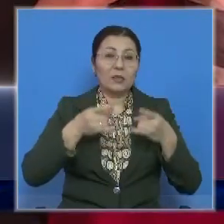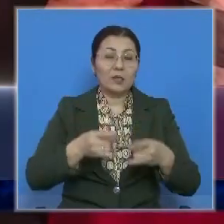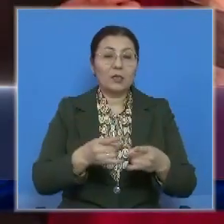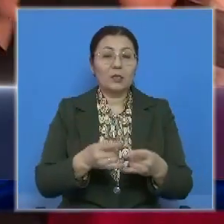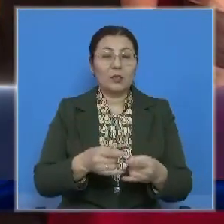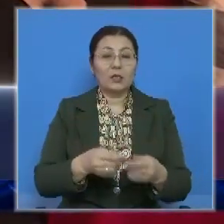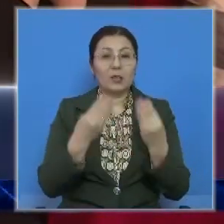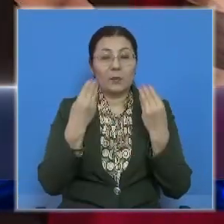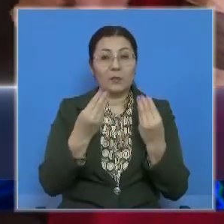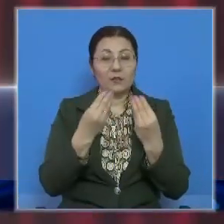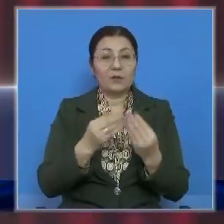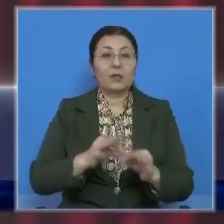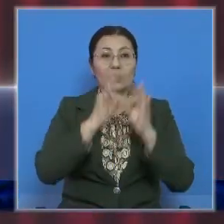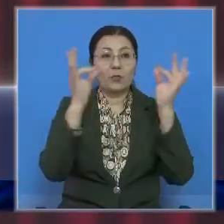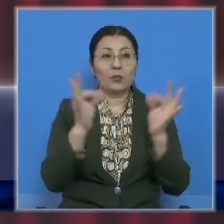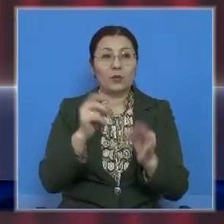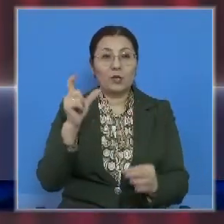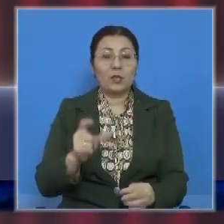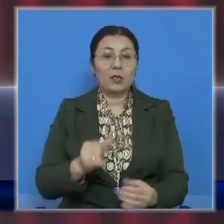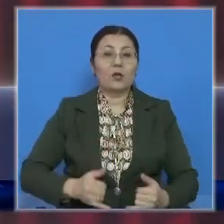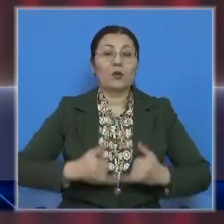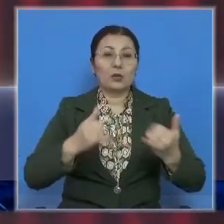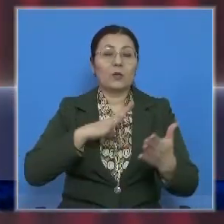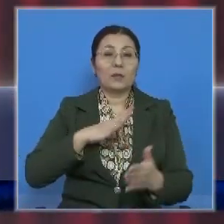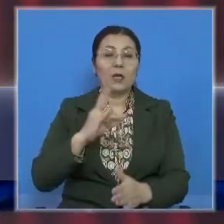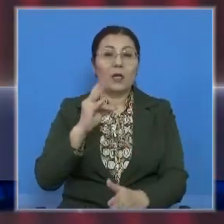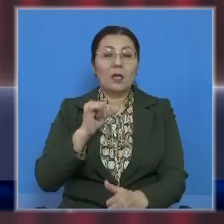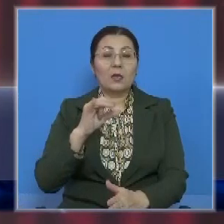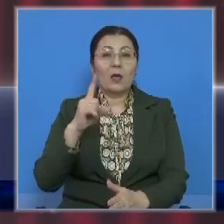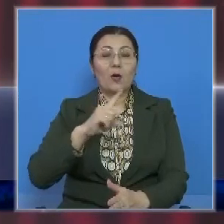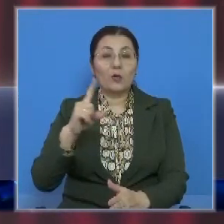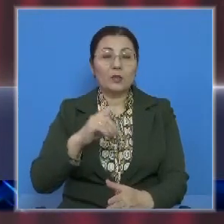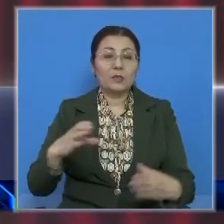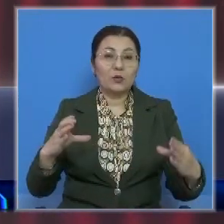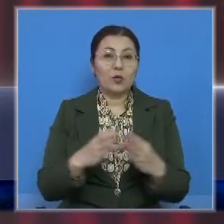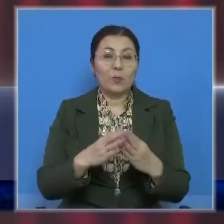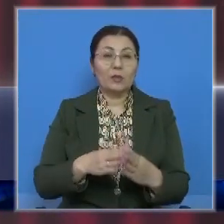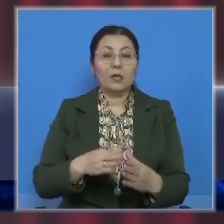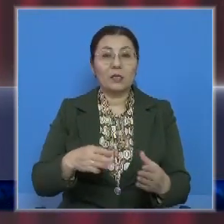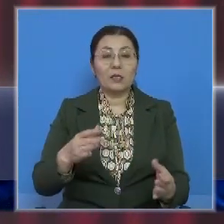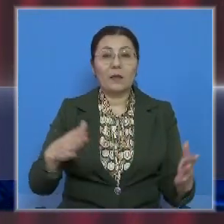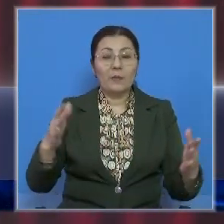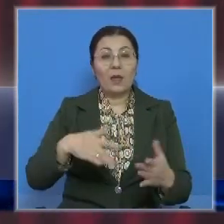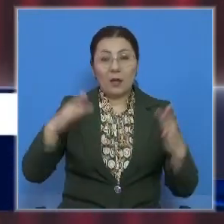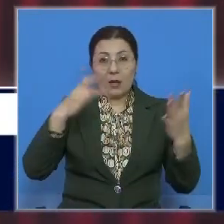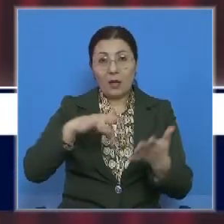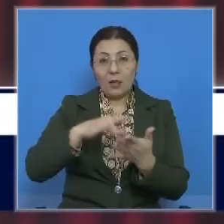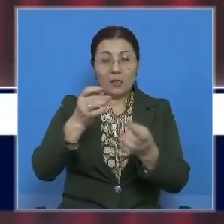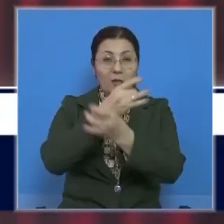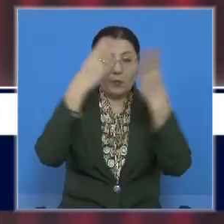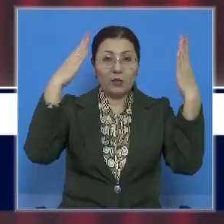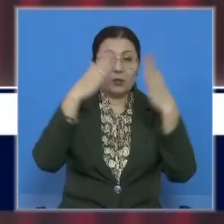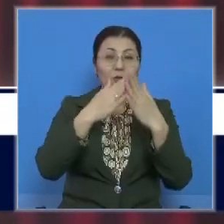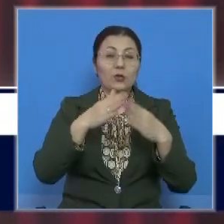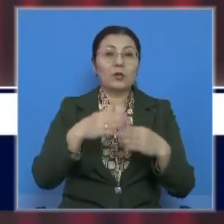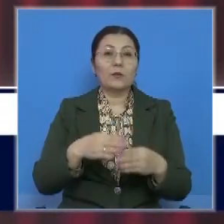өнер иелері құттықтай келді. Сол Наурыз тобы осыдан 30 жыл бұрын қалалық мәдениет үйінде өздерінің шығармашылық жолын бастаған.